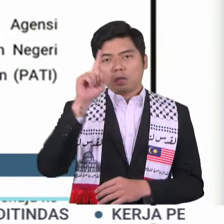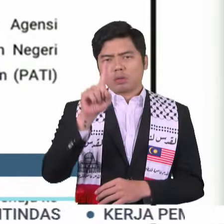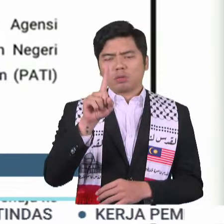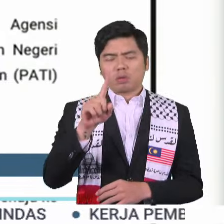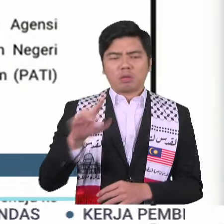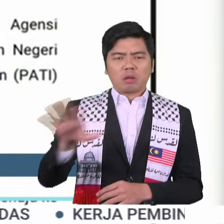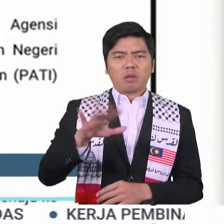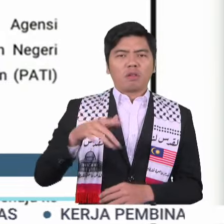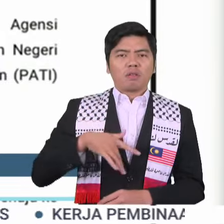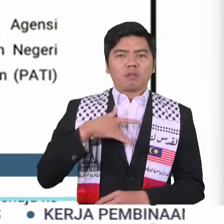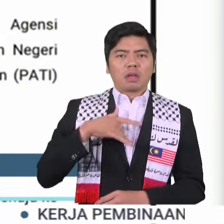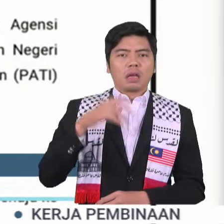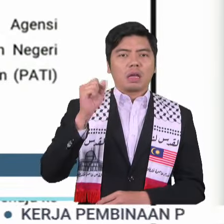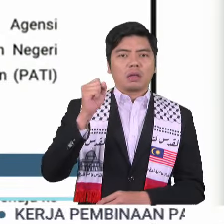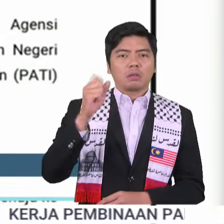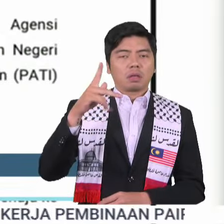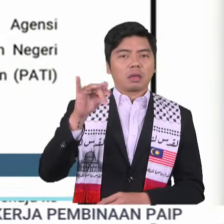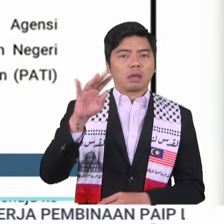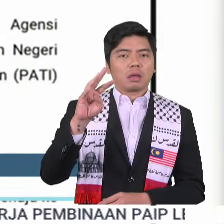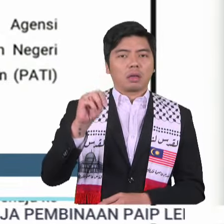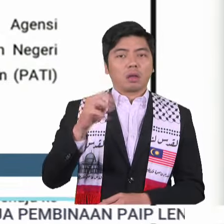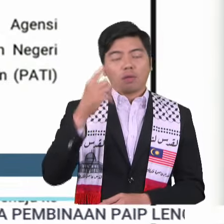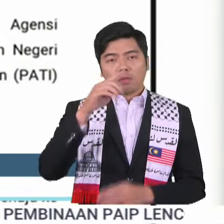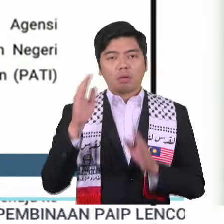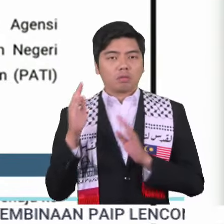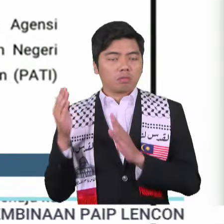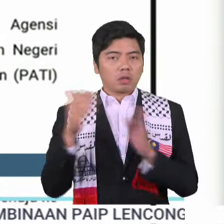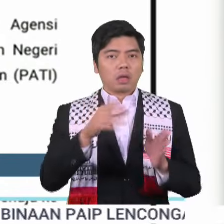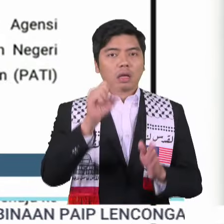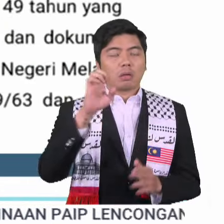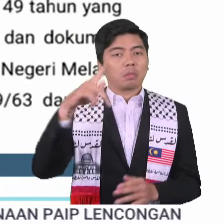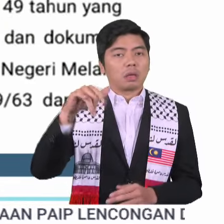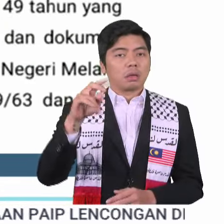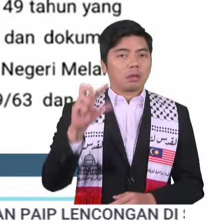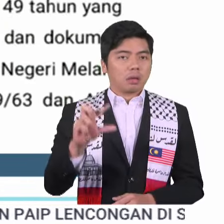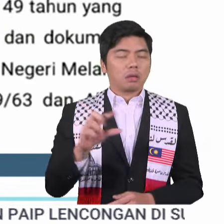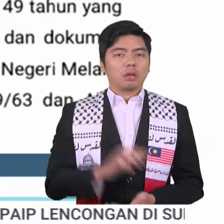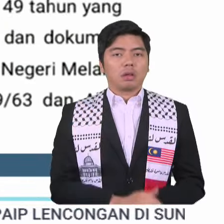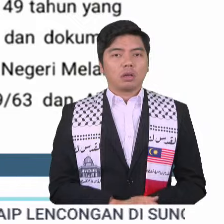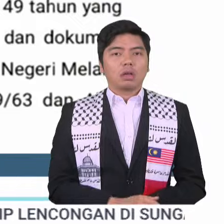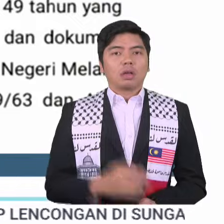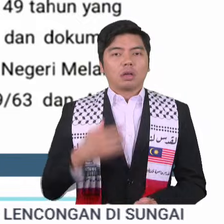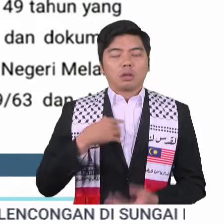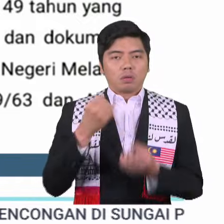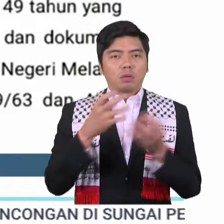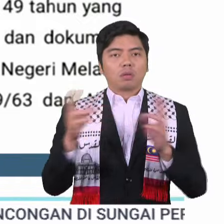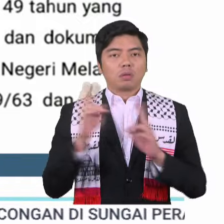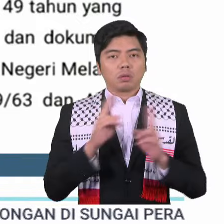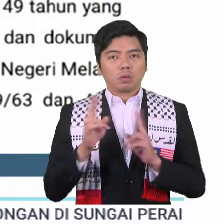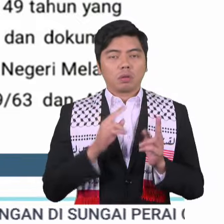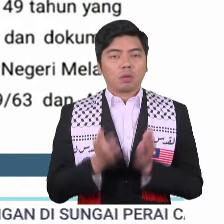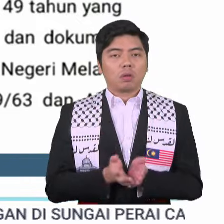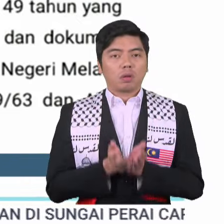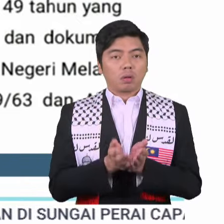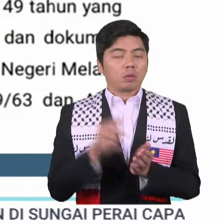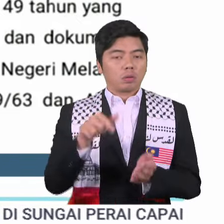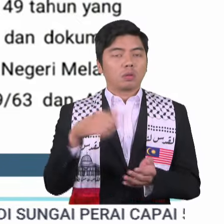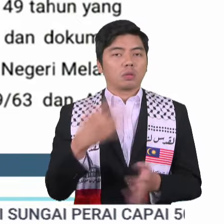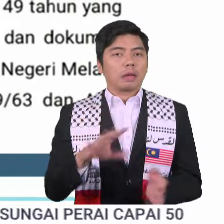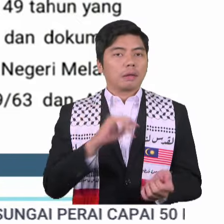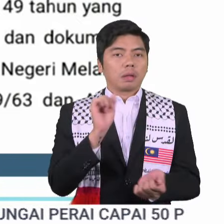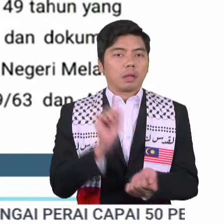curiga dari laluan skim pemisah trafik menuju ke Kuala Sungai Sepang Selangor sejurus menerim maklumat berkenaan bot nelayan tempatan itu berjaya